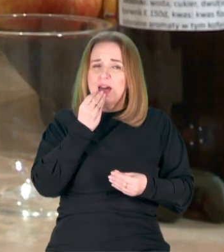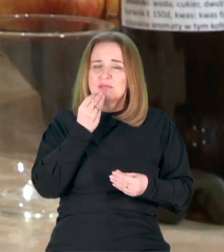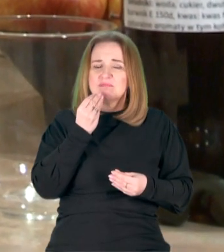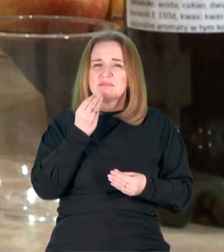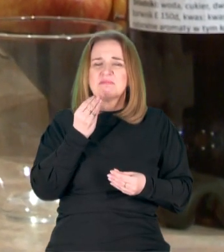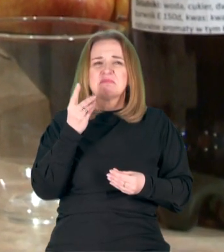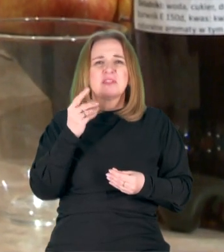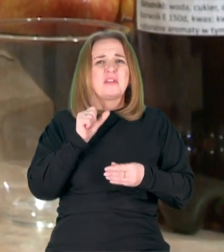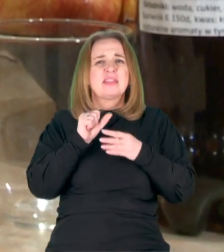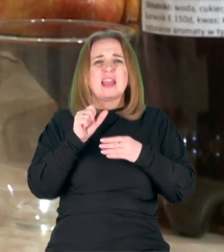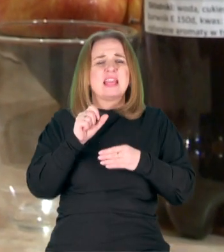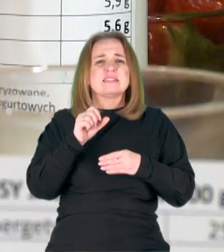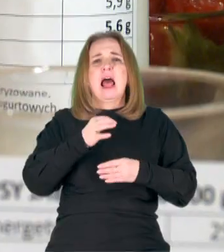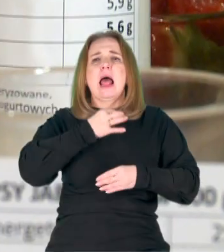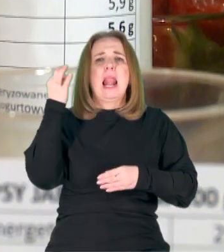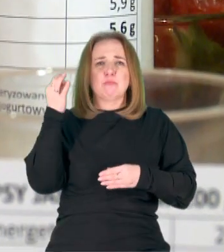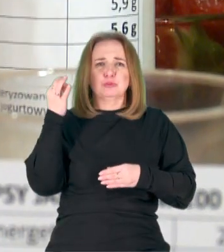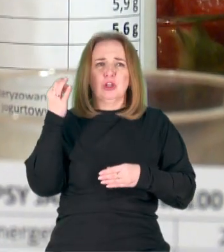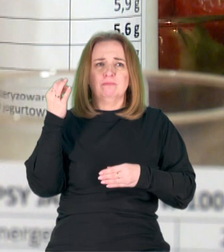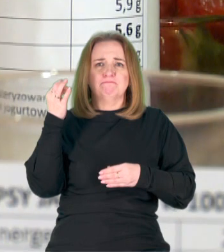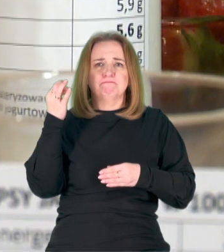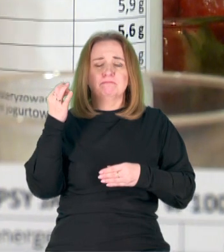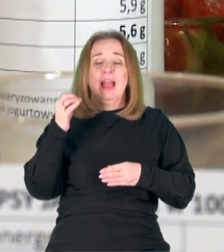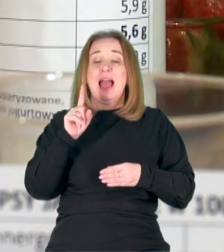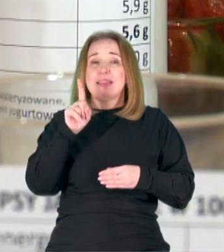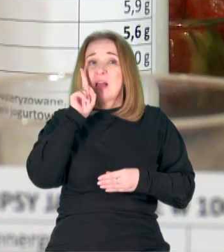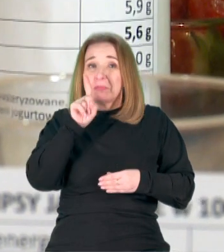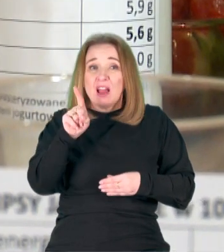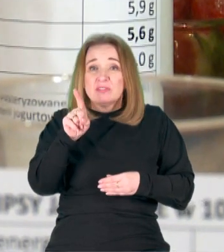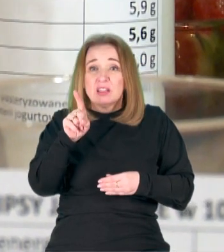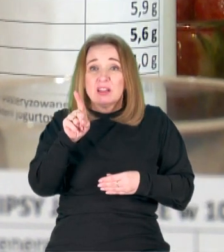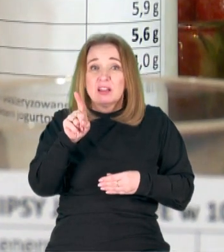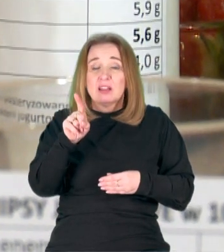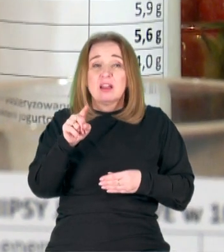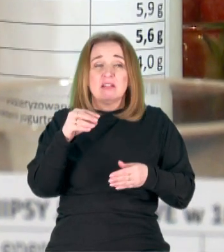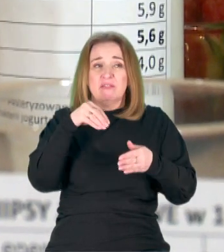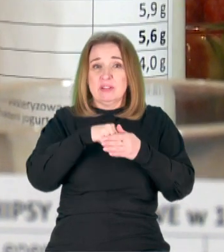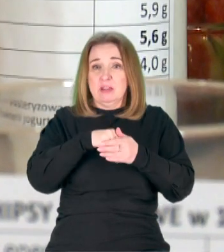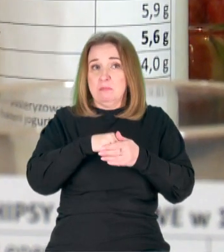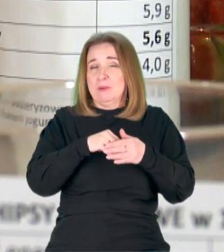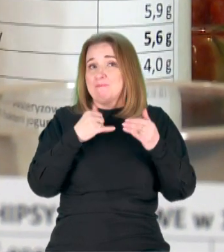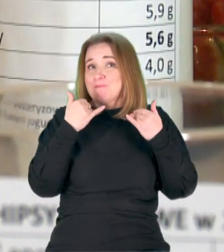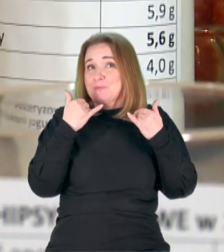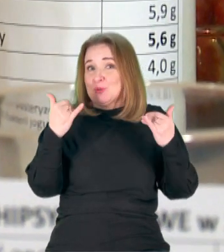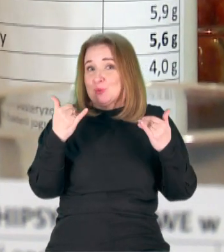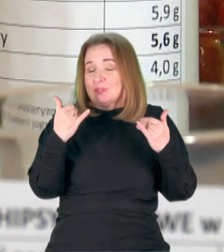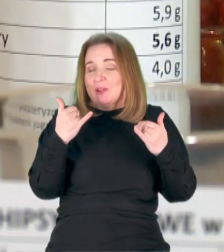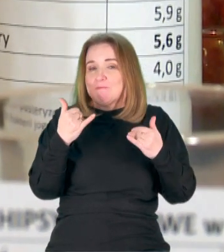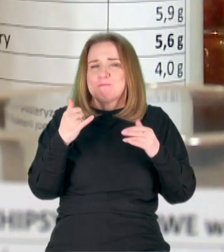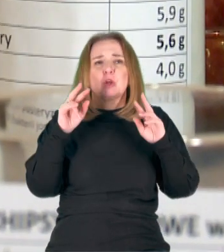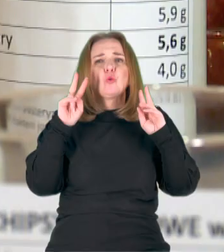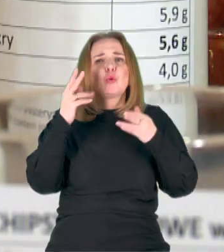Niektóre rodzaje żywności tylko udają, że są lepsze od innych pod względem żywieniowym. A w rzeczywistości wcale tak nie musi